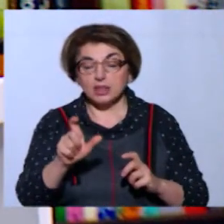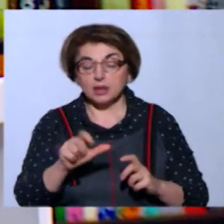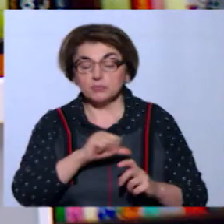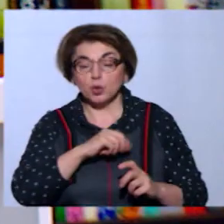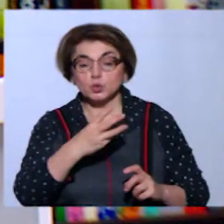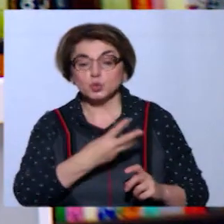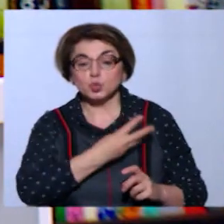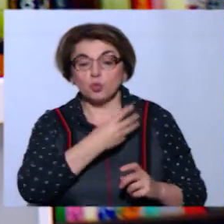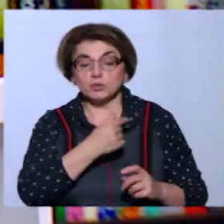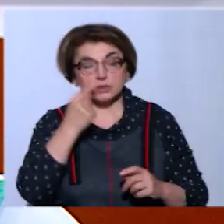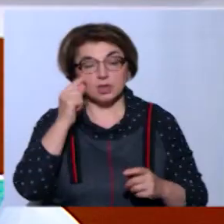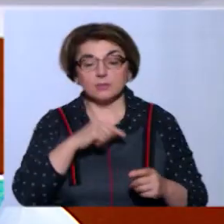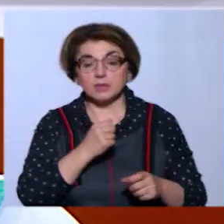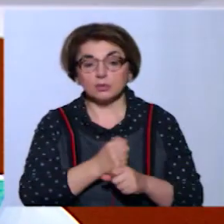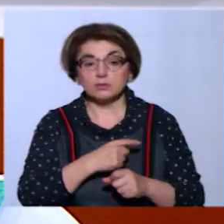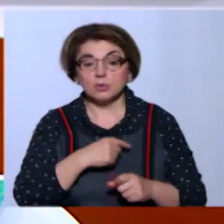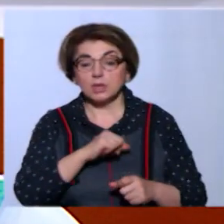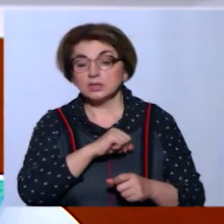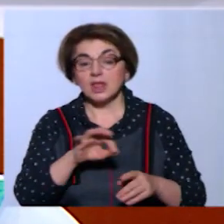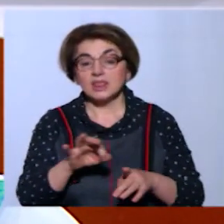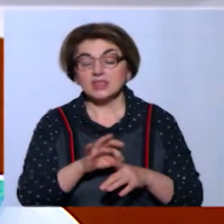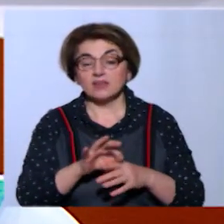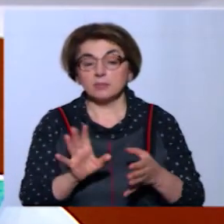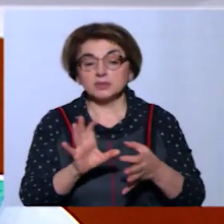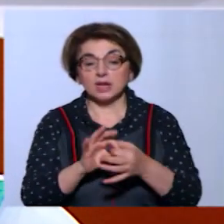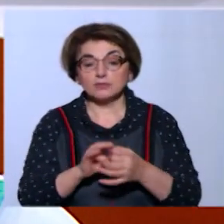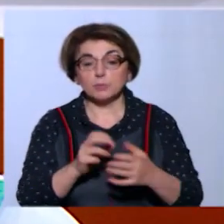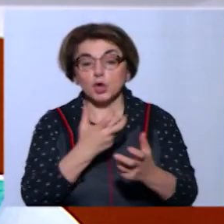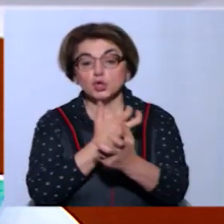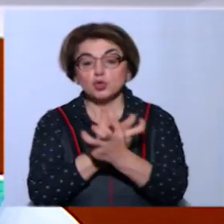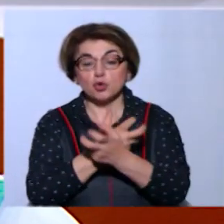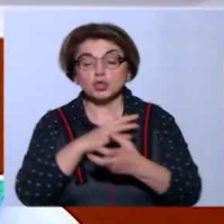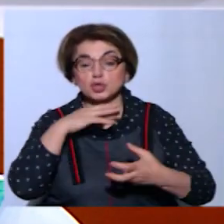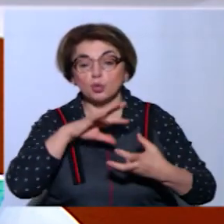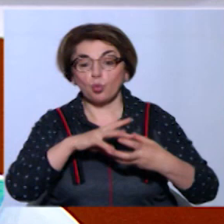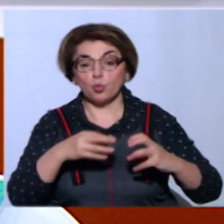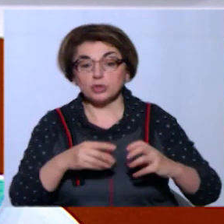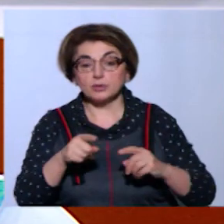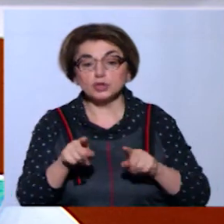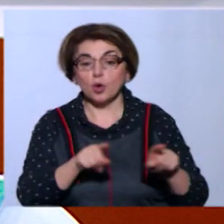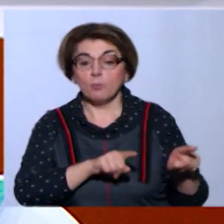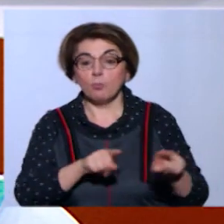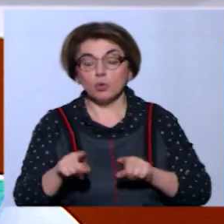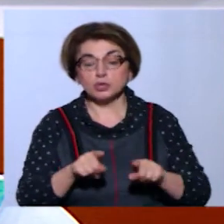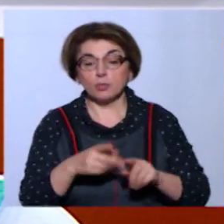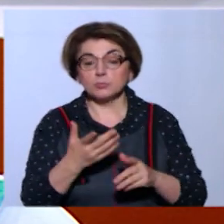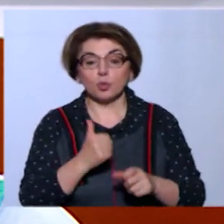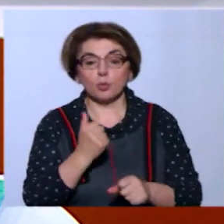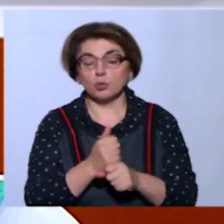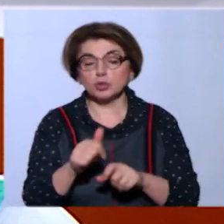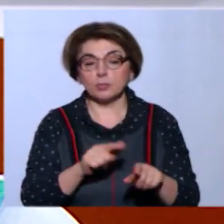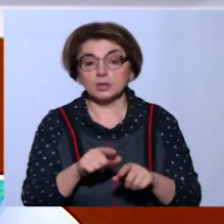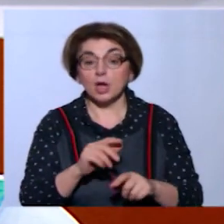ნერვებით დაკავშირებული არის ჩონჩხის კუნთებთან და მის მოძრაობას, მის რეგულაციას ახორციელებს.